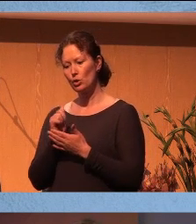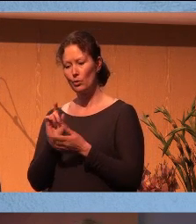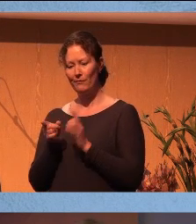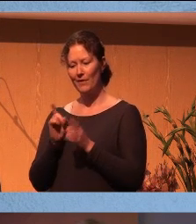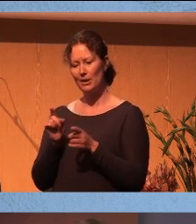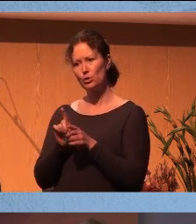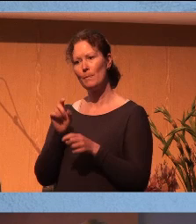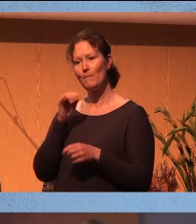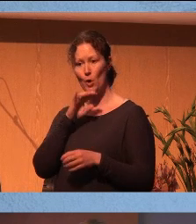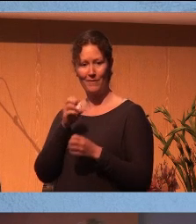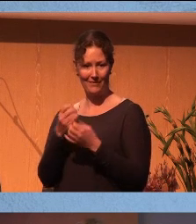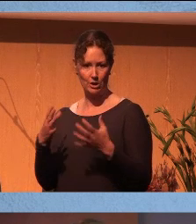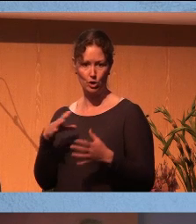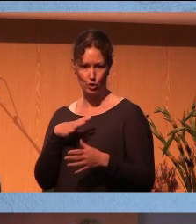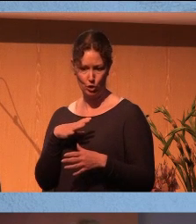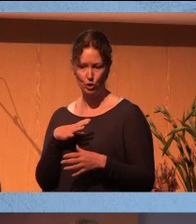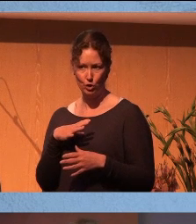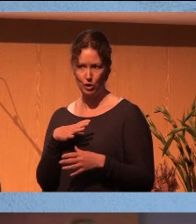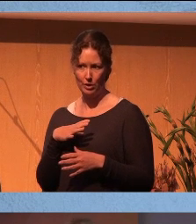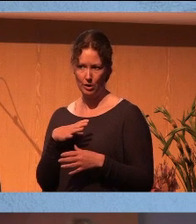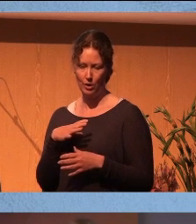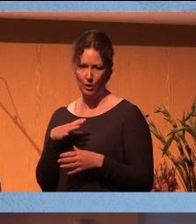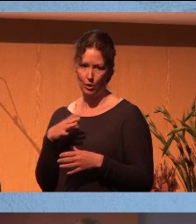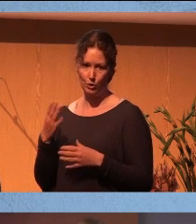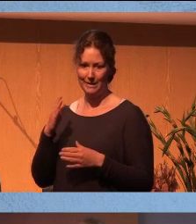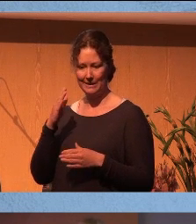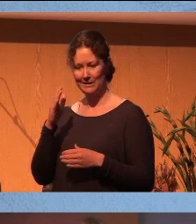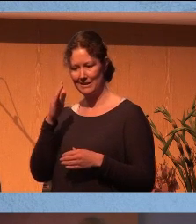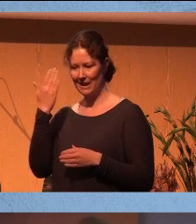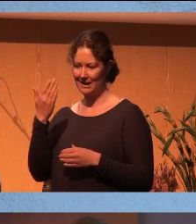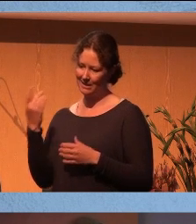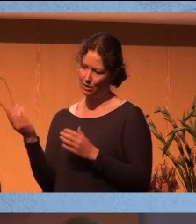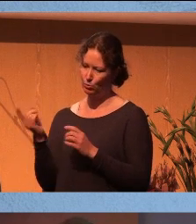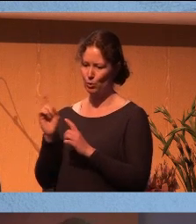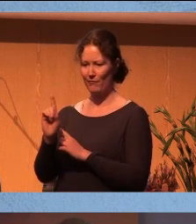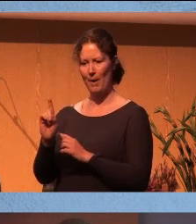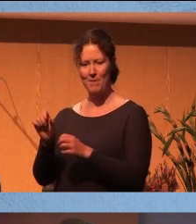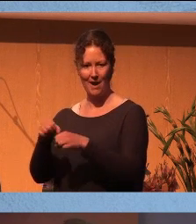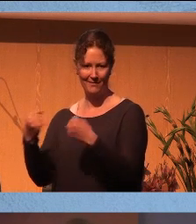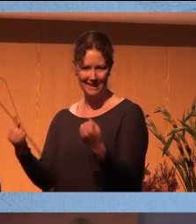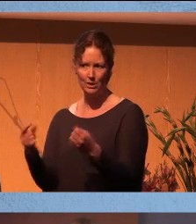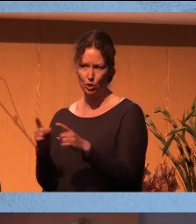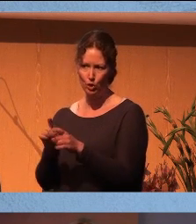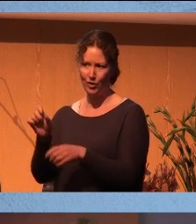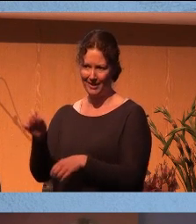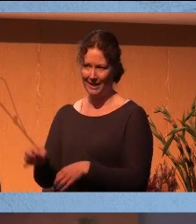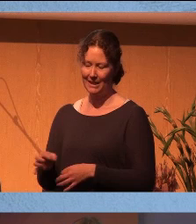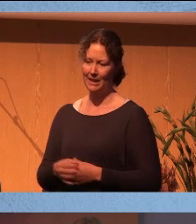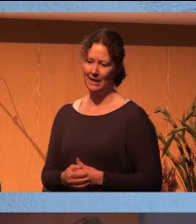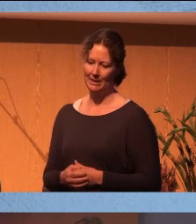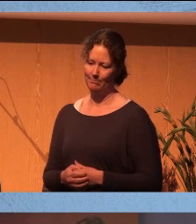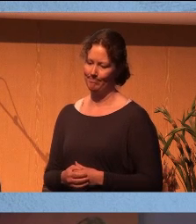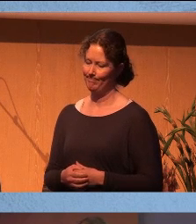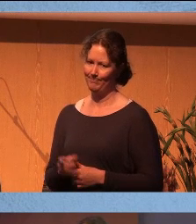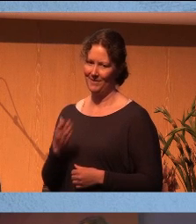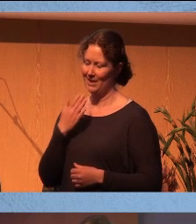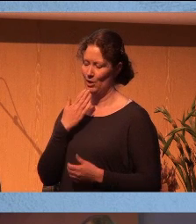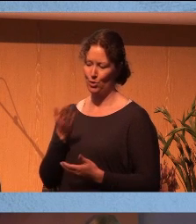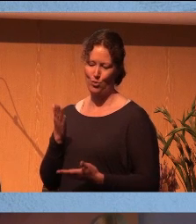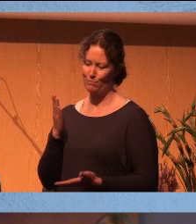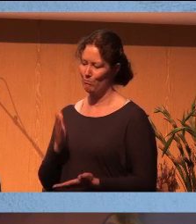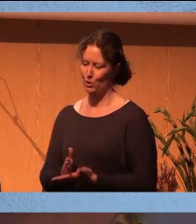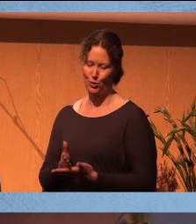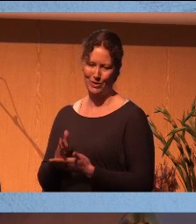som folk flest syns, opinionsledere, kjendiser som står frem i avisene, og så videre. Ikke et godt